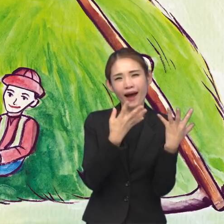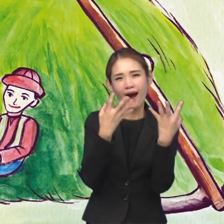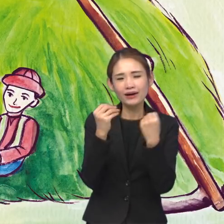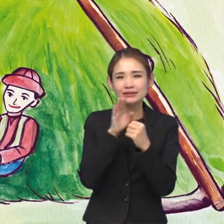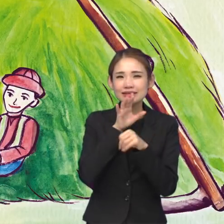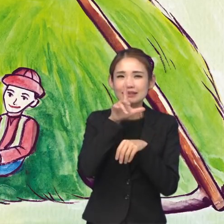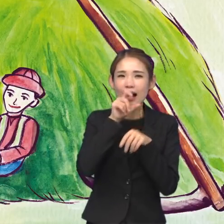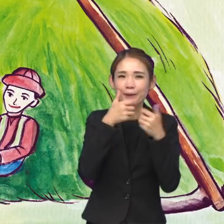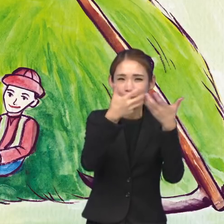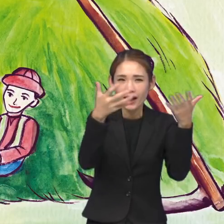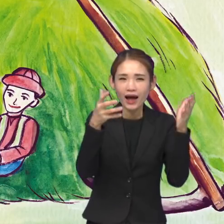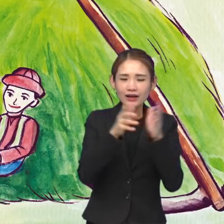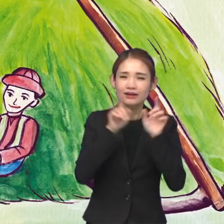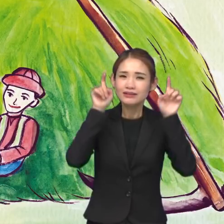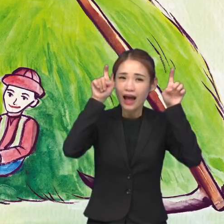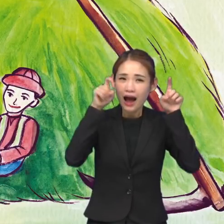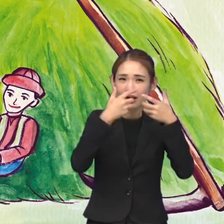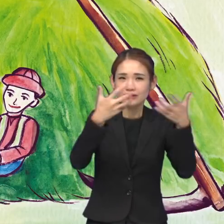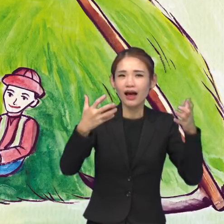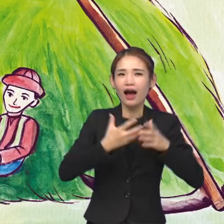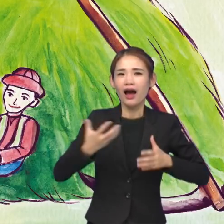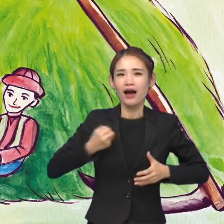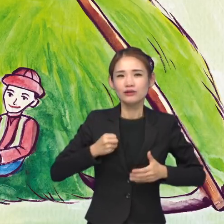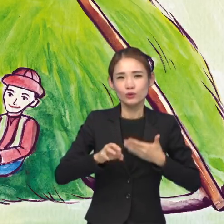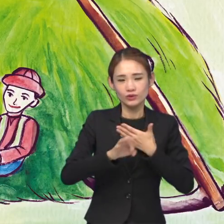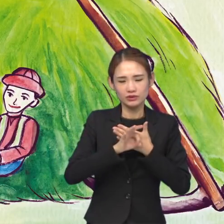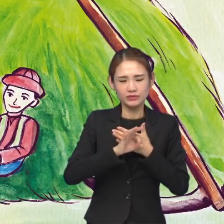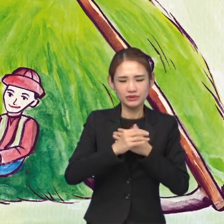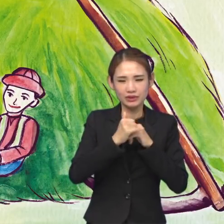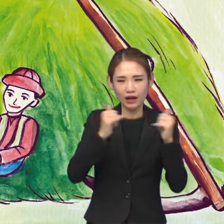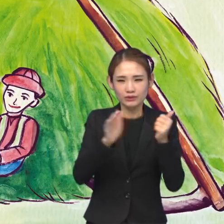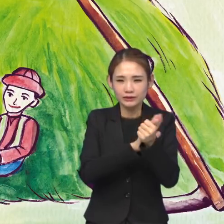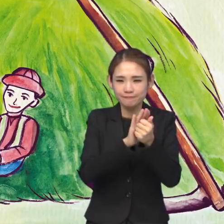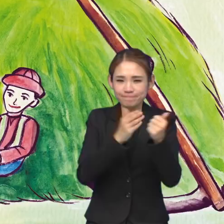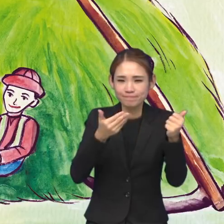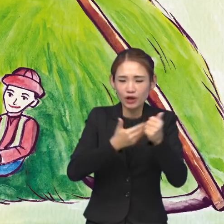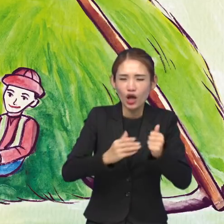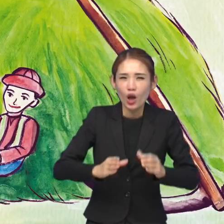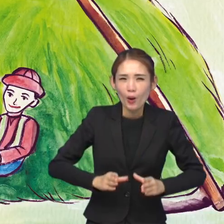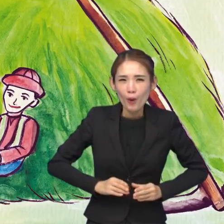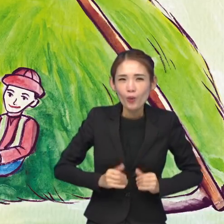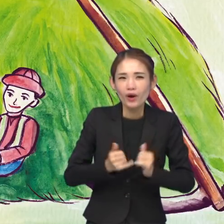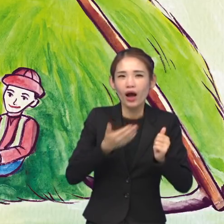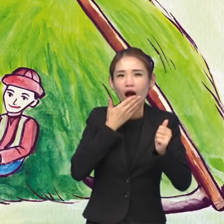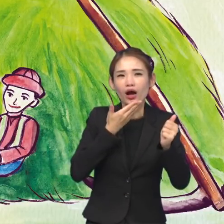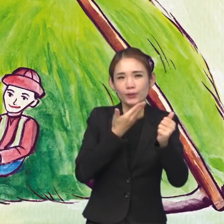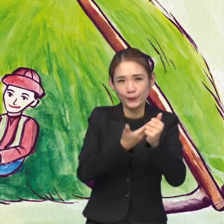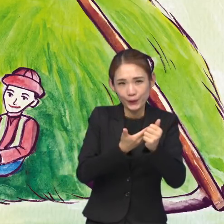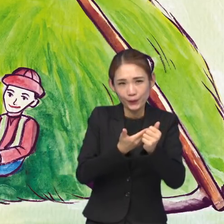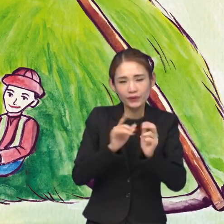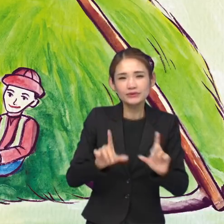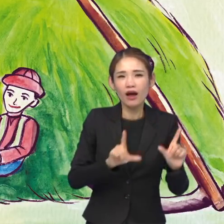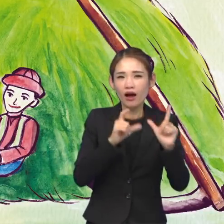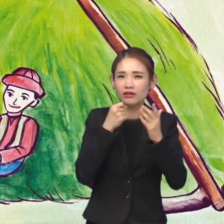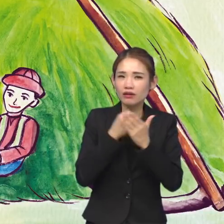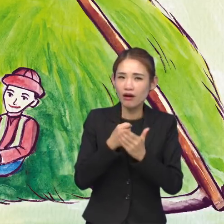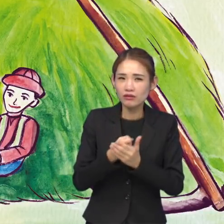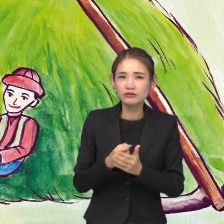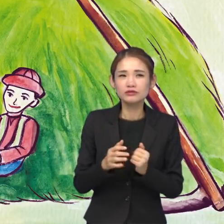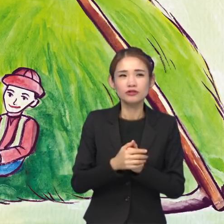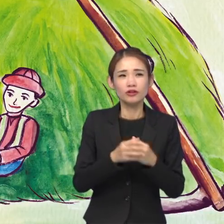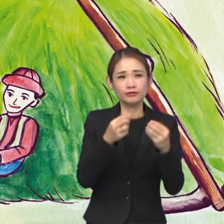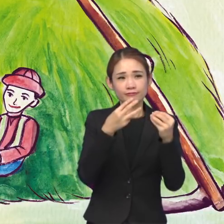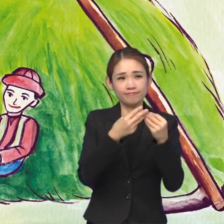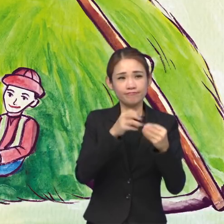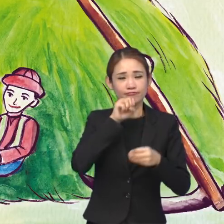될 만큼 의 양태를 가지고 있다면 사람들에게 잘해주고 배고픈 아이들에게 밥도 주면서 살텐데 하지만 셋째는